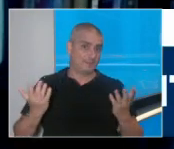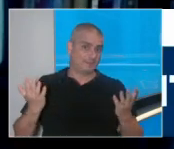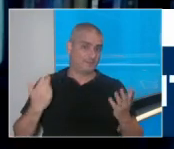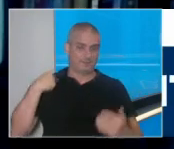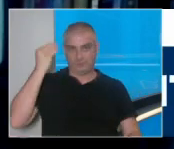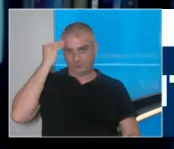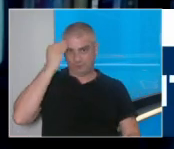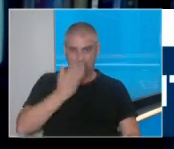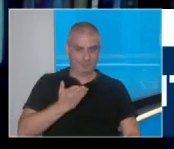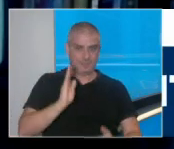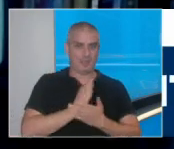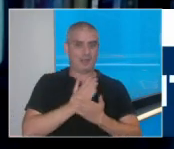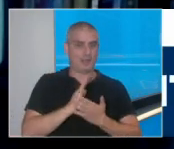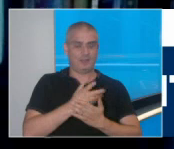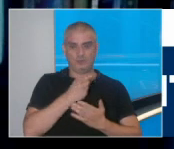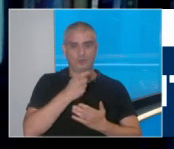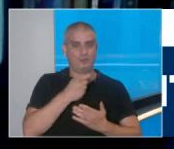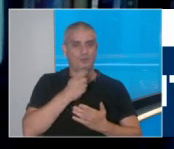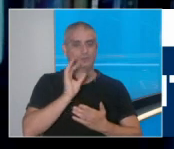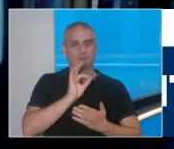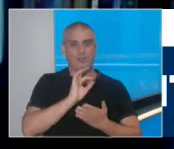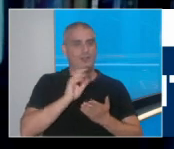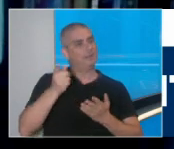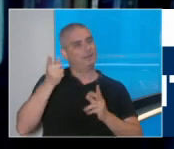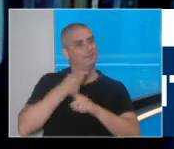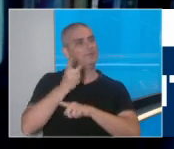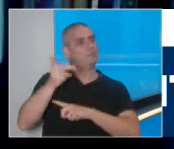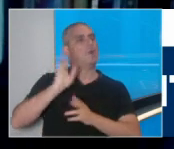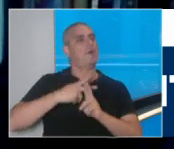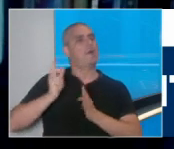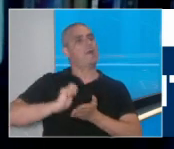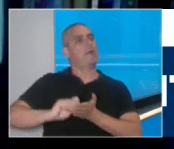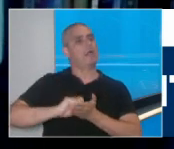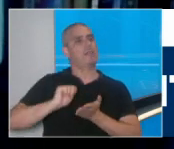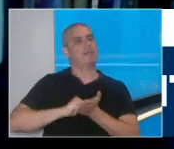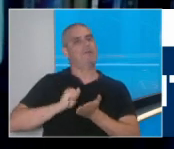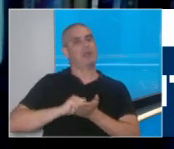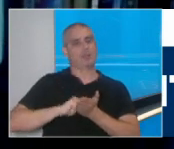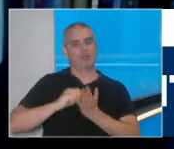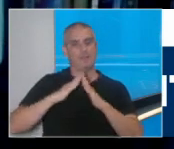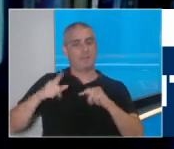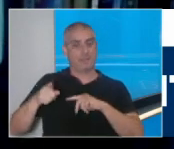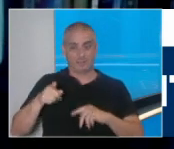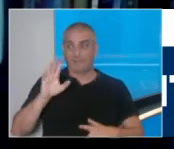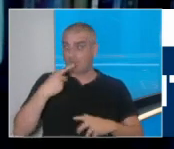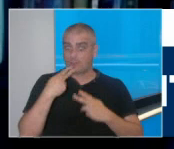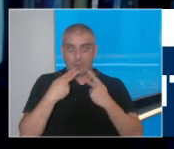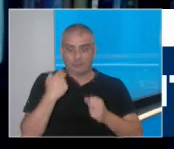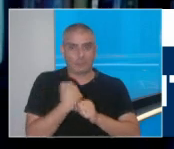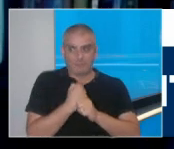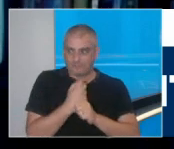אנחנו זוכרים את הקנטות לכיוונו של כתב במחנה, ותוצאות המבצע וההתנהלות שלו,